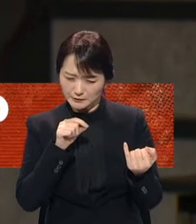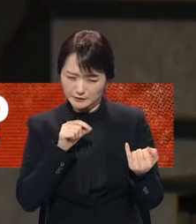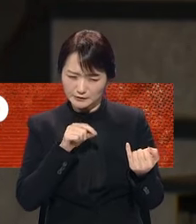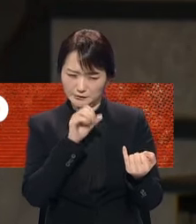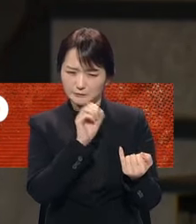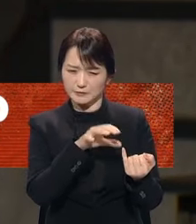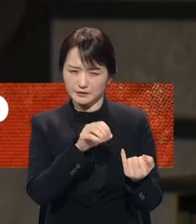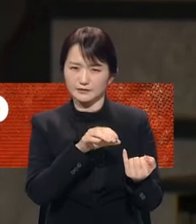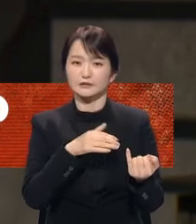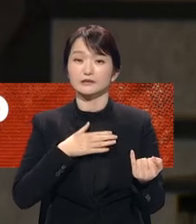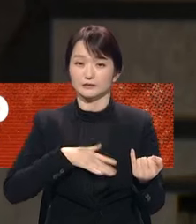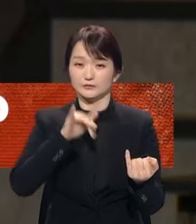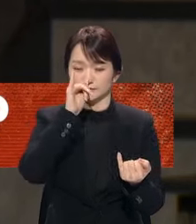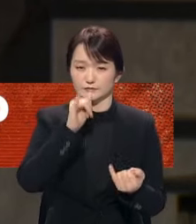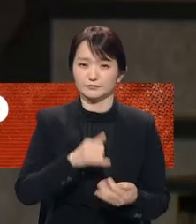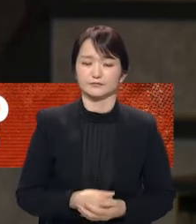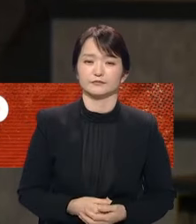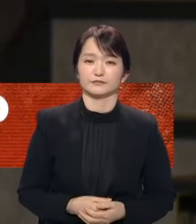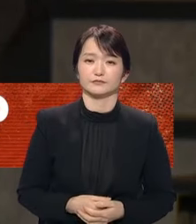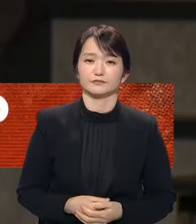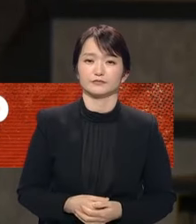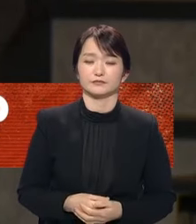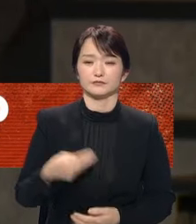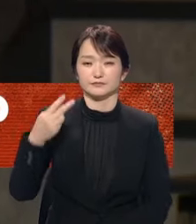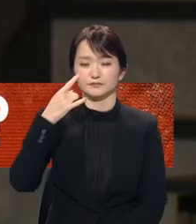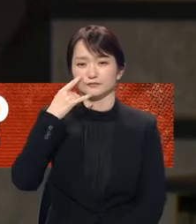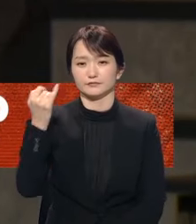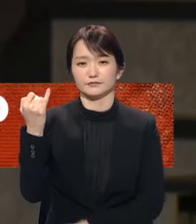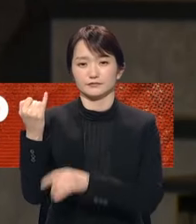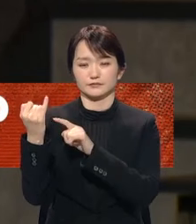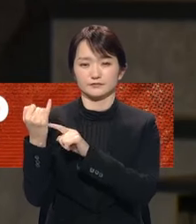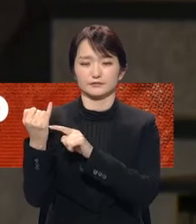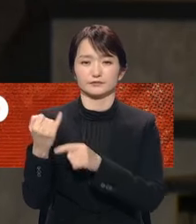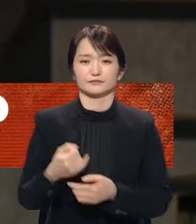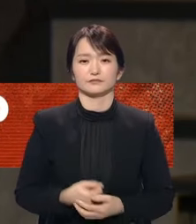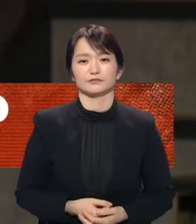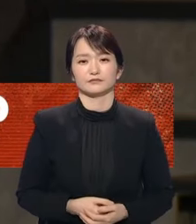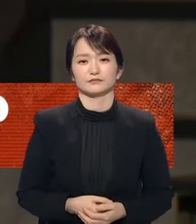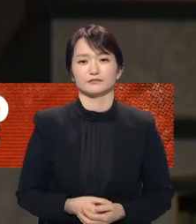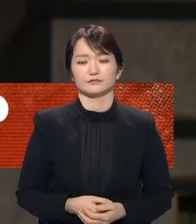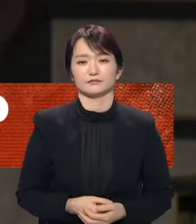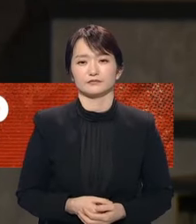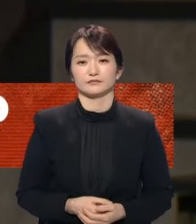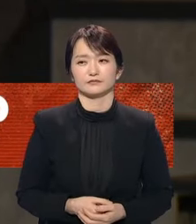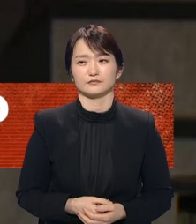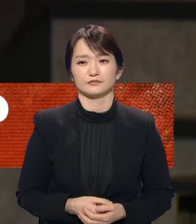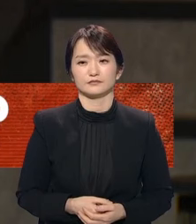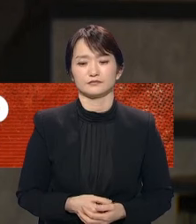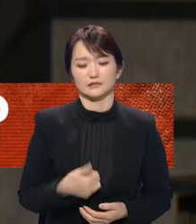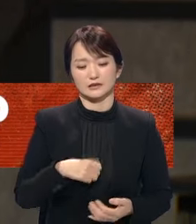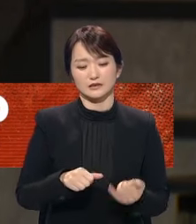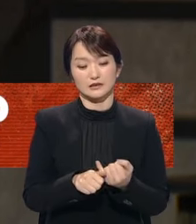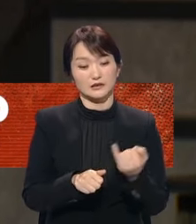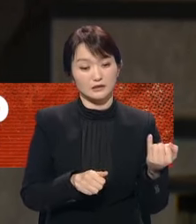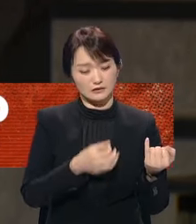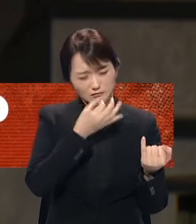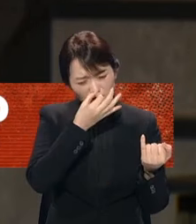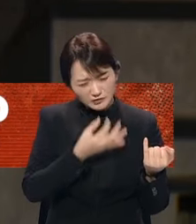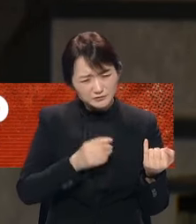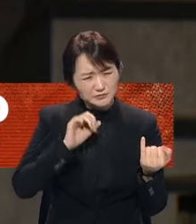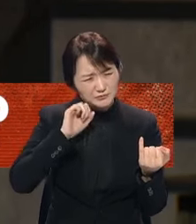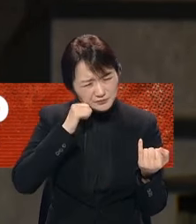수 있거든요. 그러니까 시어머니께서는 뭐 좀 이렇게 며느리가 힘들고 어렵고 또